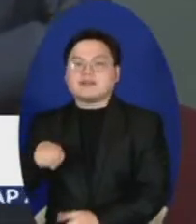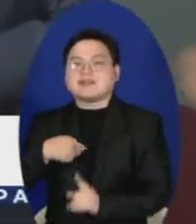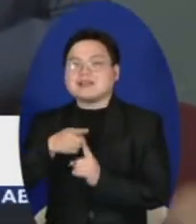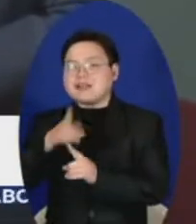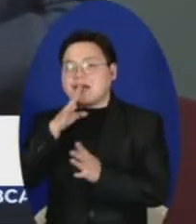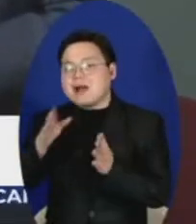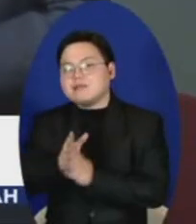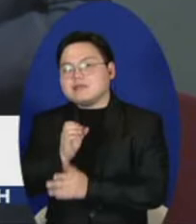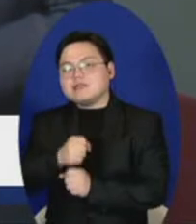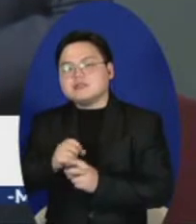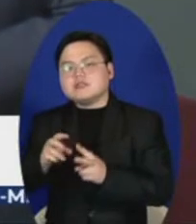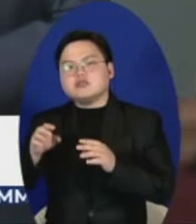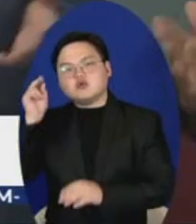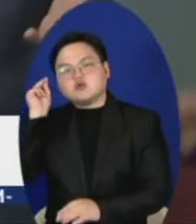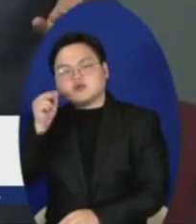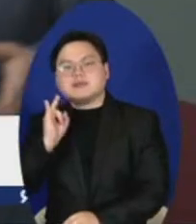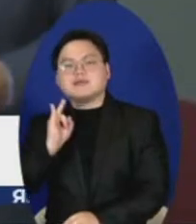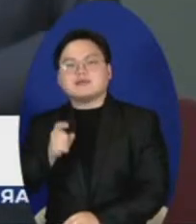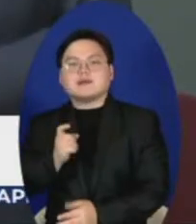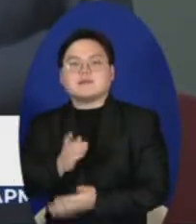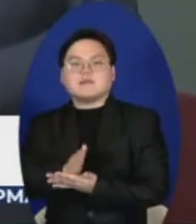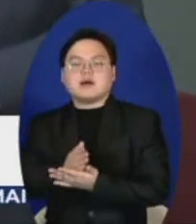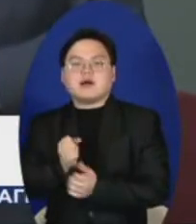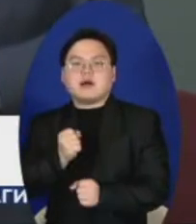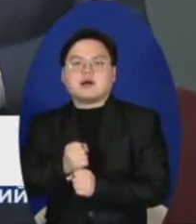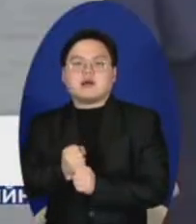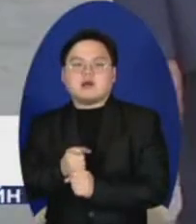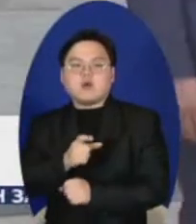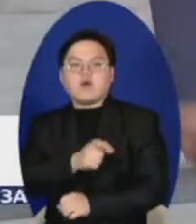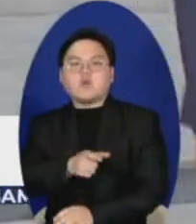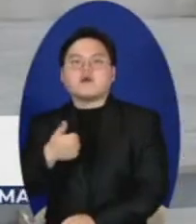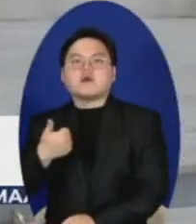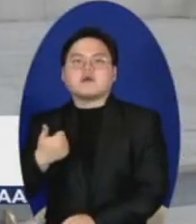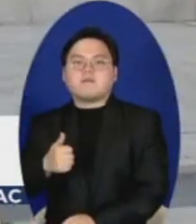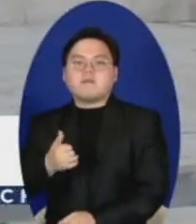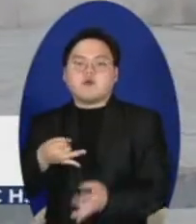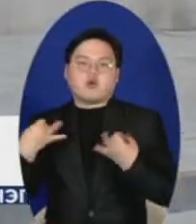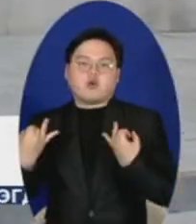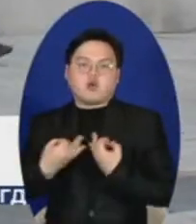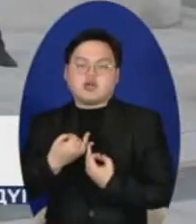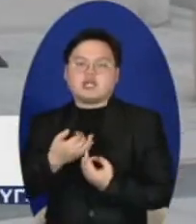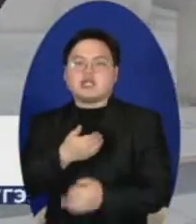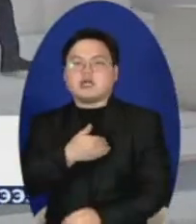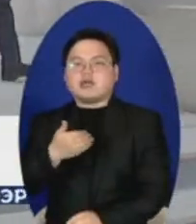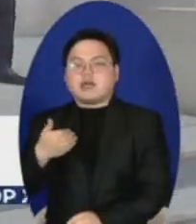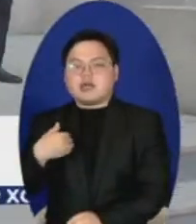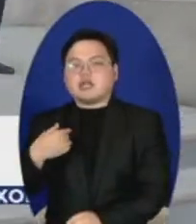чиглэлээр хамтран ажиллах, суралцах зүйл их гэдгийг ажлын бүрэлдэхүүнд багтсан парламентийн гишүүд онцлож байлаа.